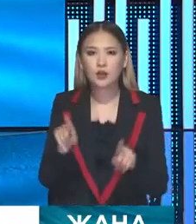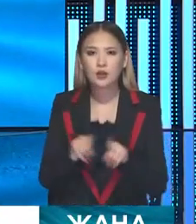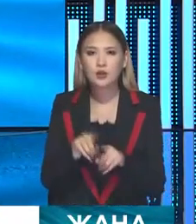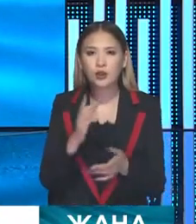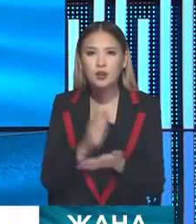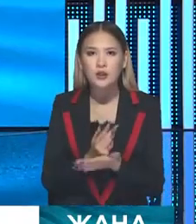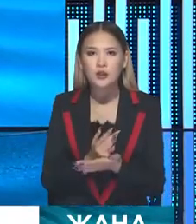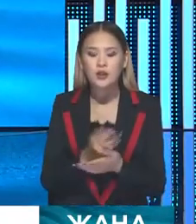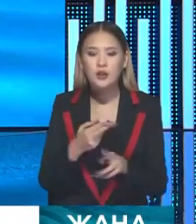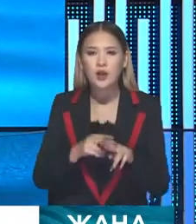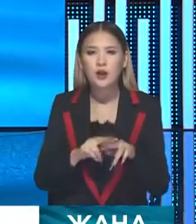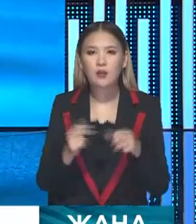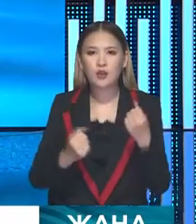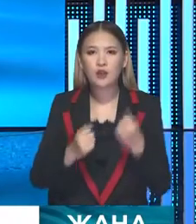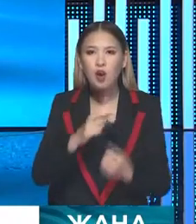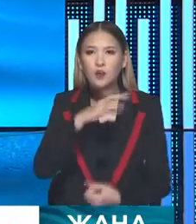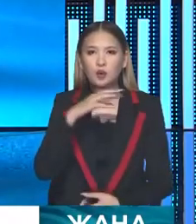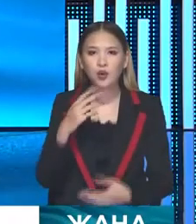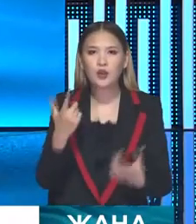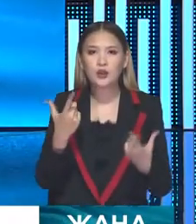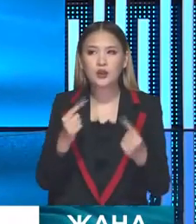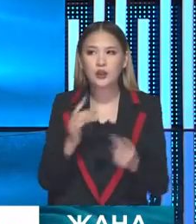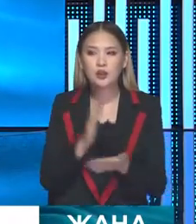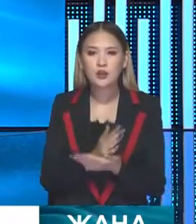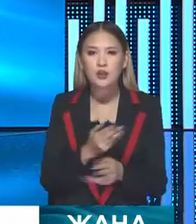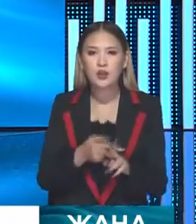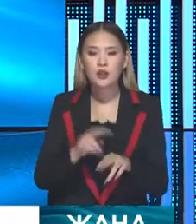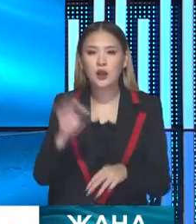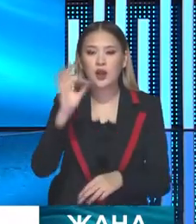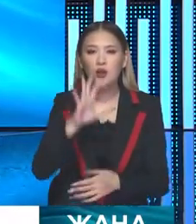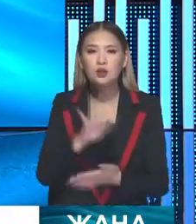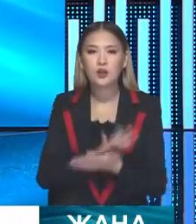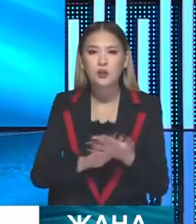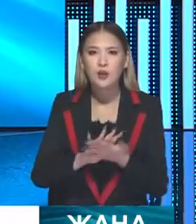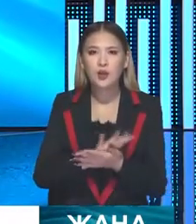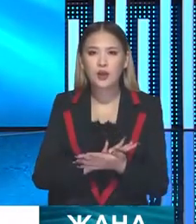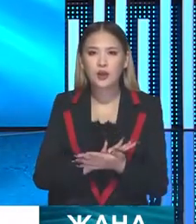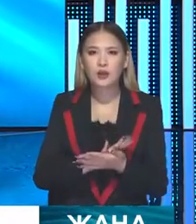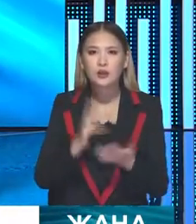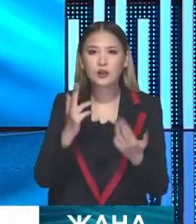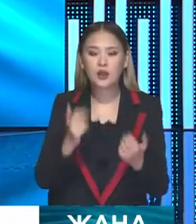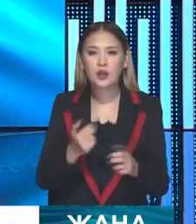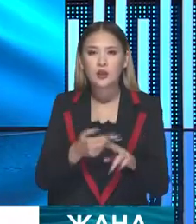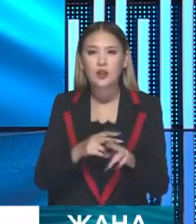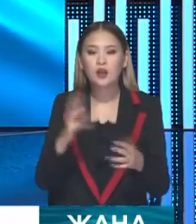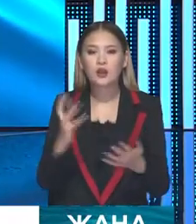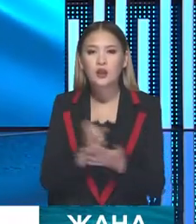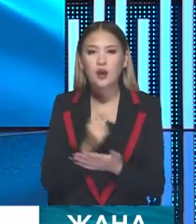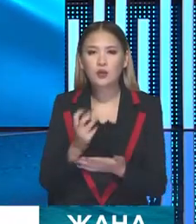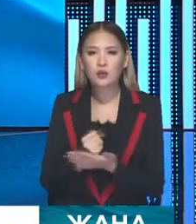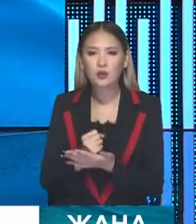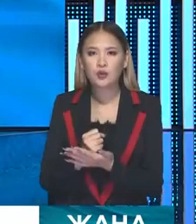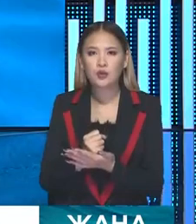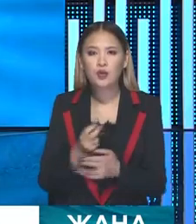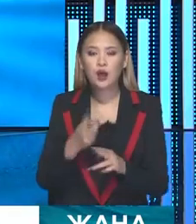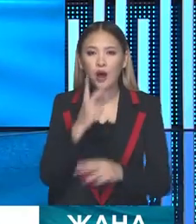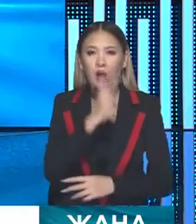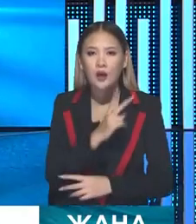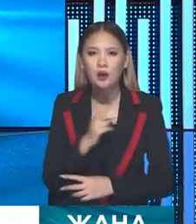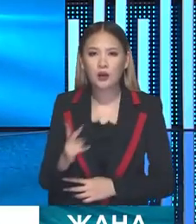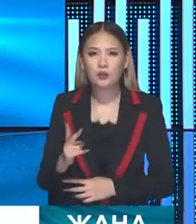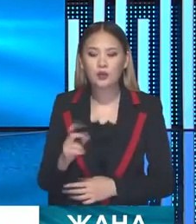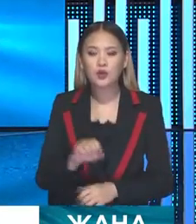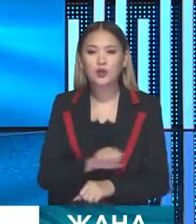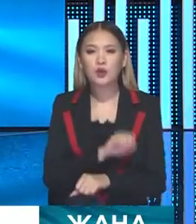Сондай көліктер қаншалықты көп? Білмеймін, соның саны әлі белгісіз. Әрине, соны табу үшін оны қарап, оны